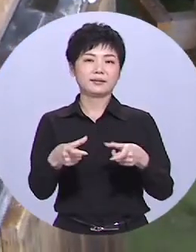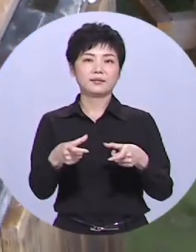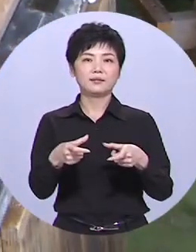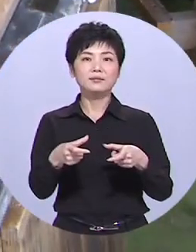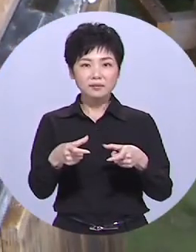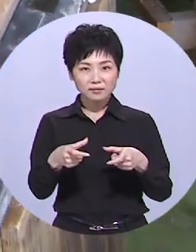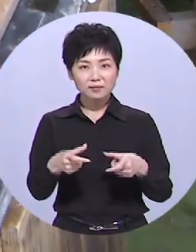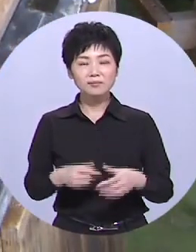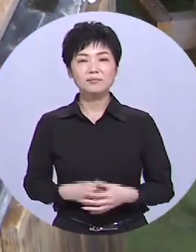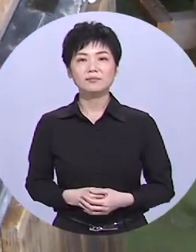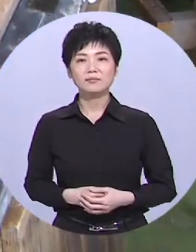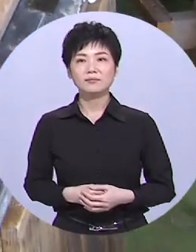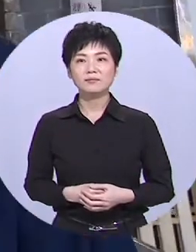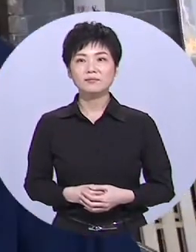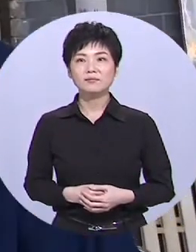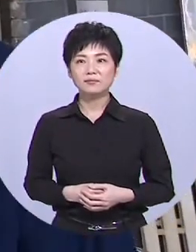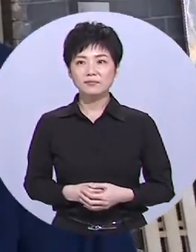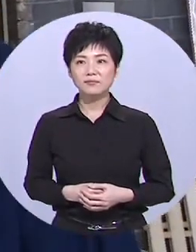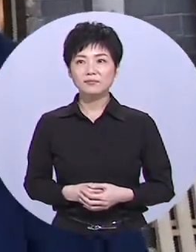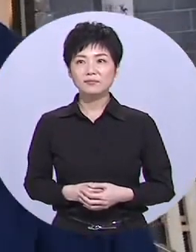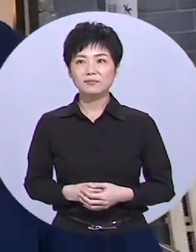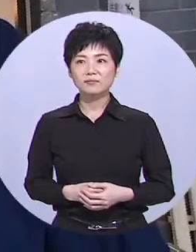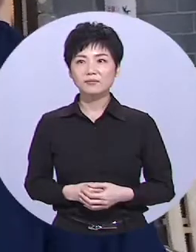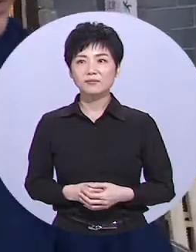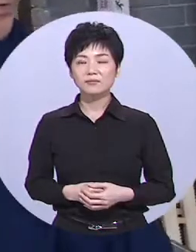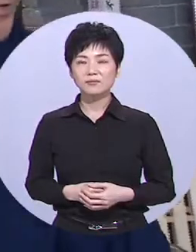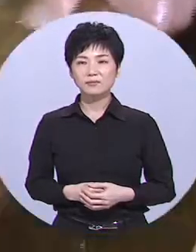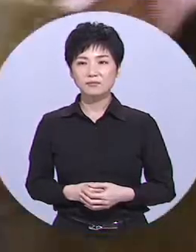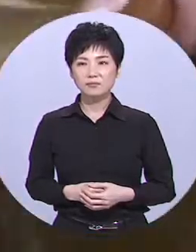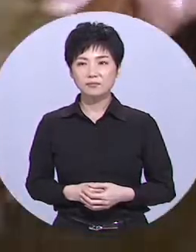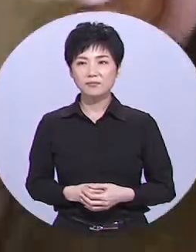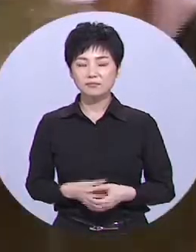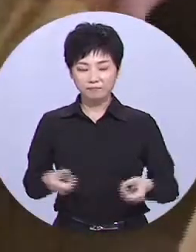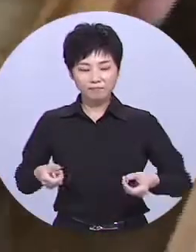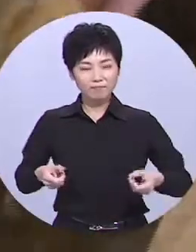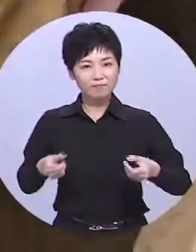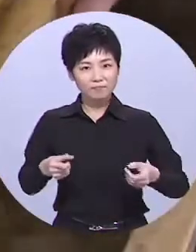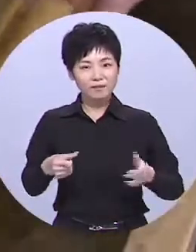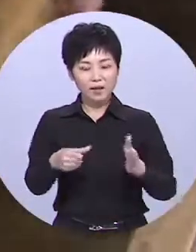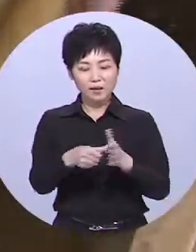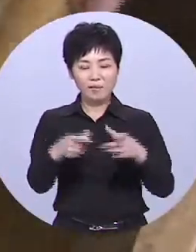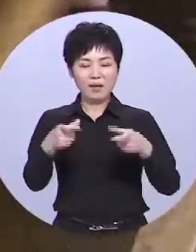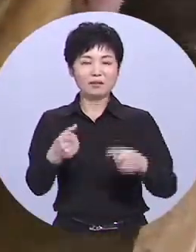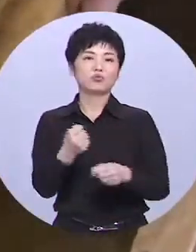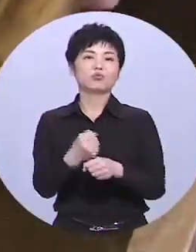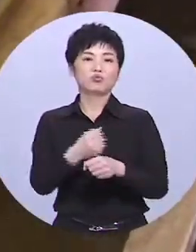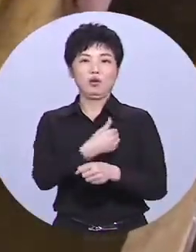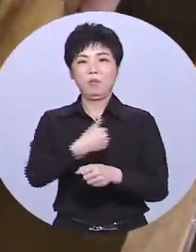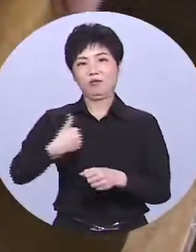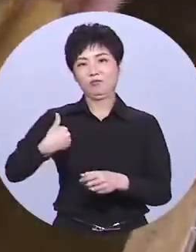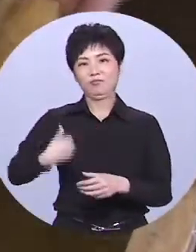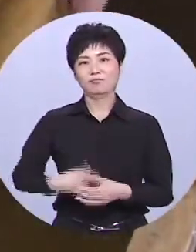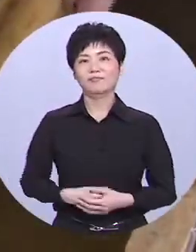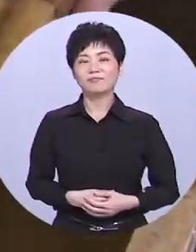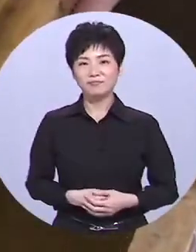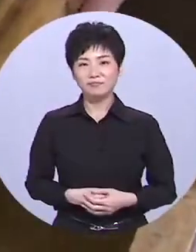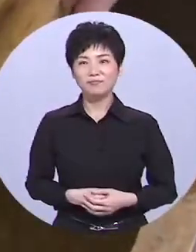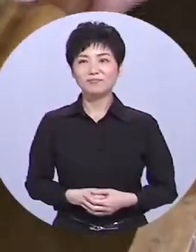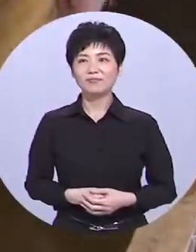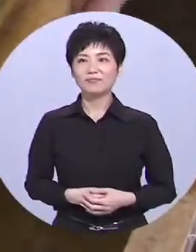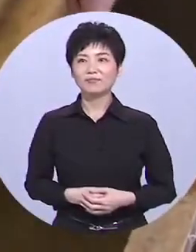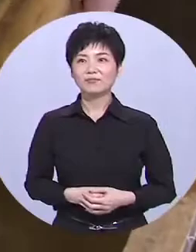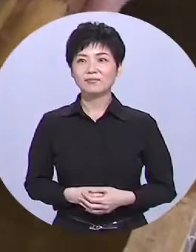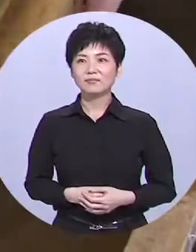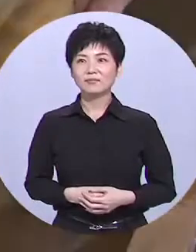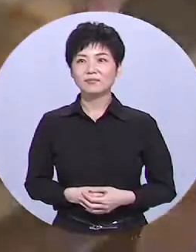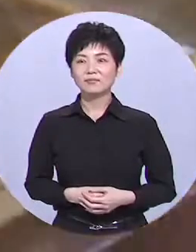はい、地元の工場で 100% で作り上げている、名刺なんですね。 これで名刺が和紙でできるんです